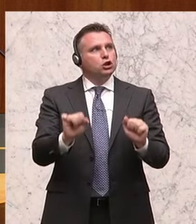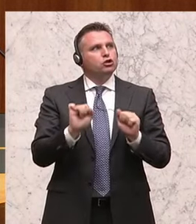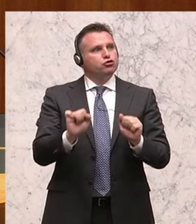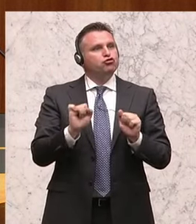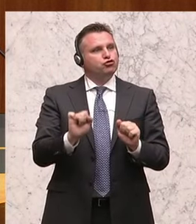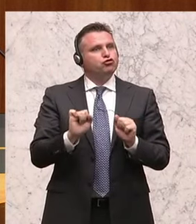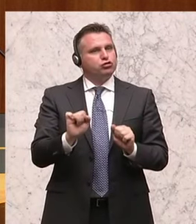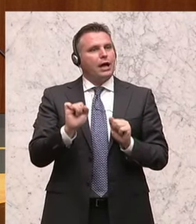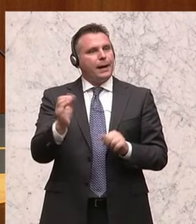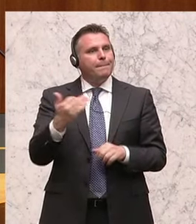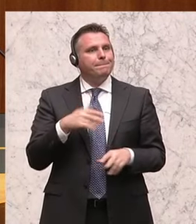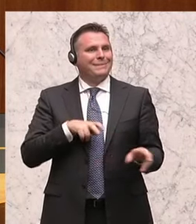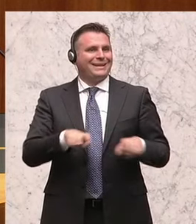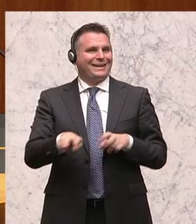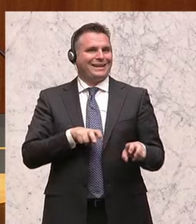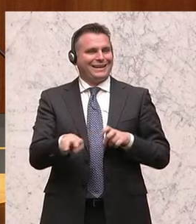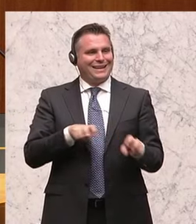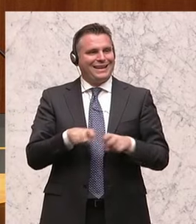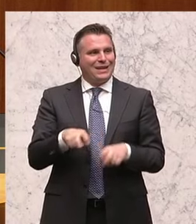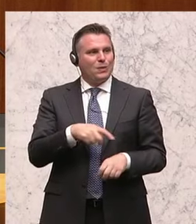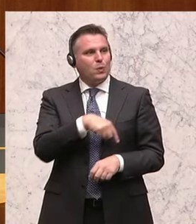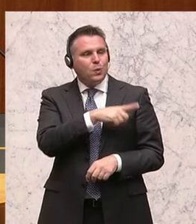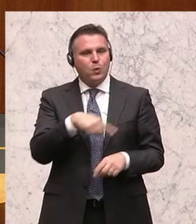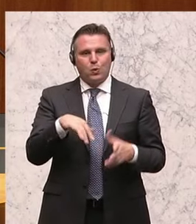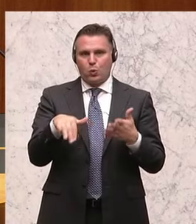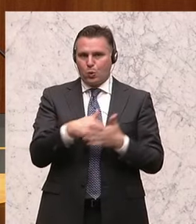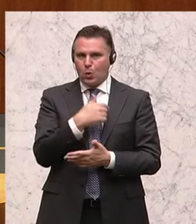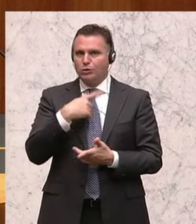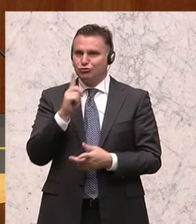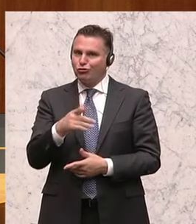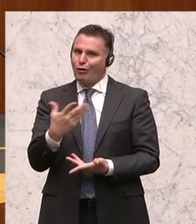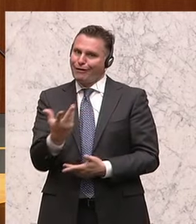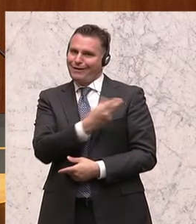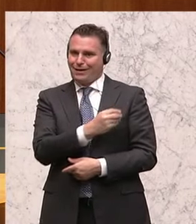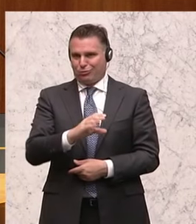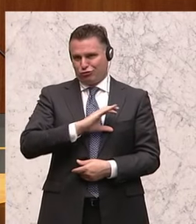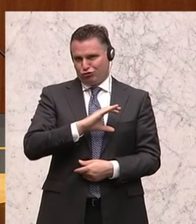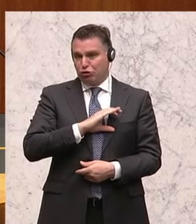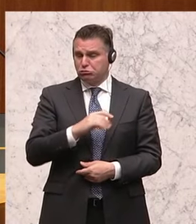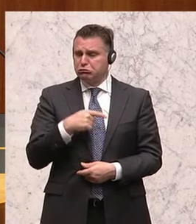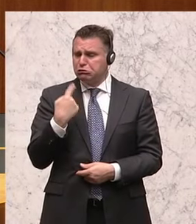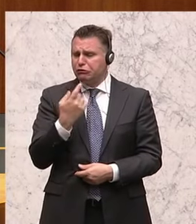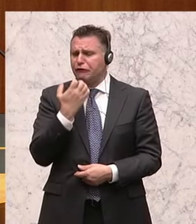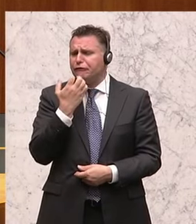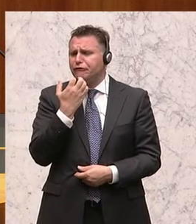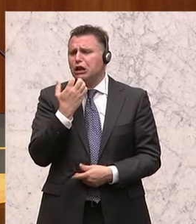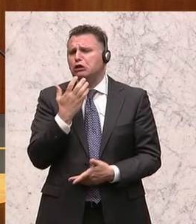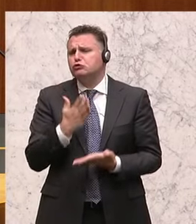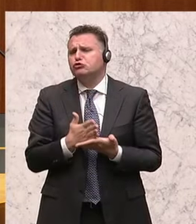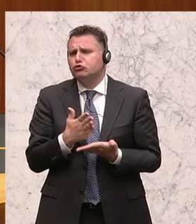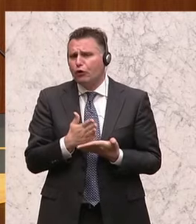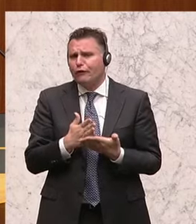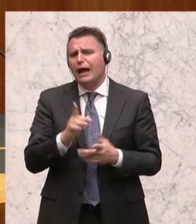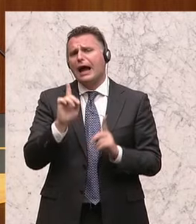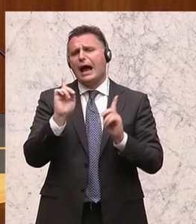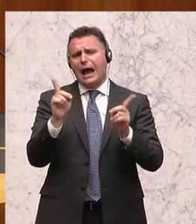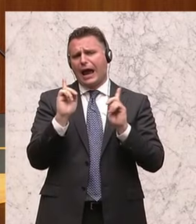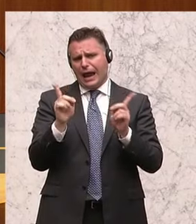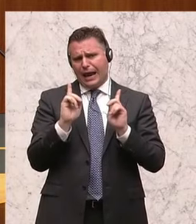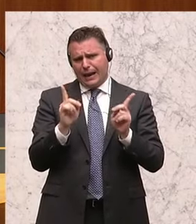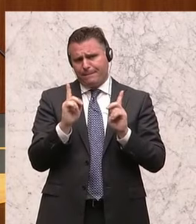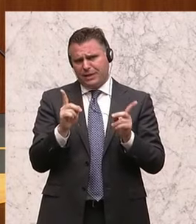doch der neuen Regierung, der neu zusammengestellten Regierung eine Chance zu geben, würden wir gerne, wenn da nicht die